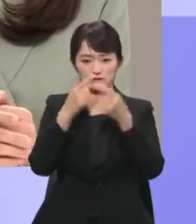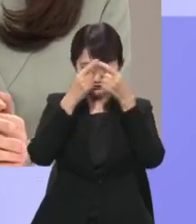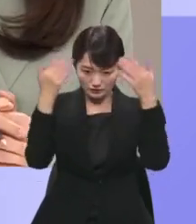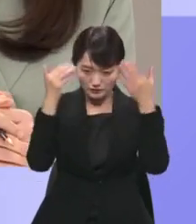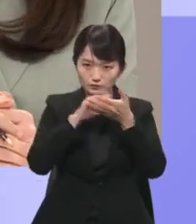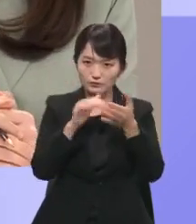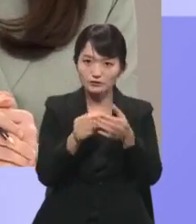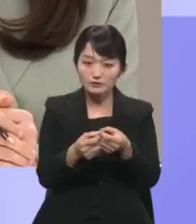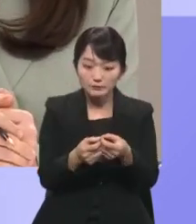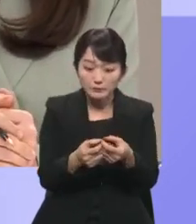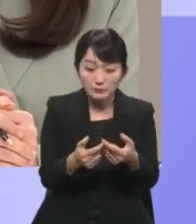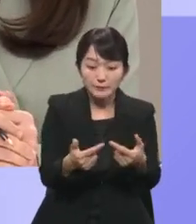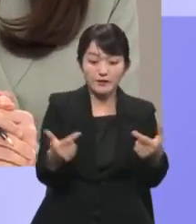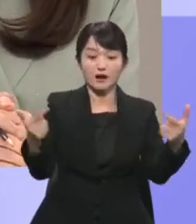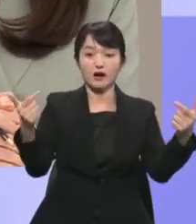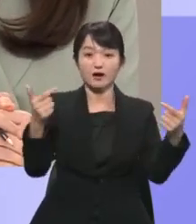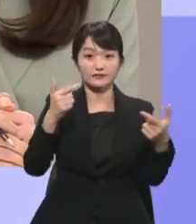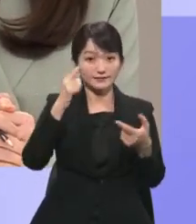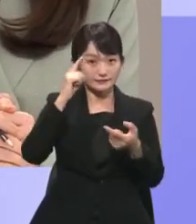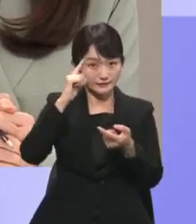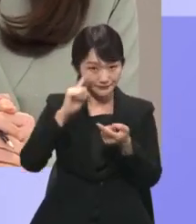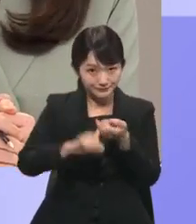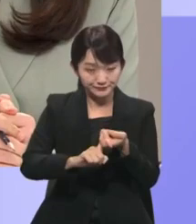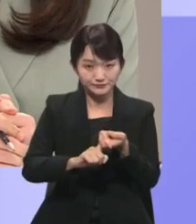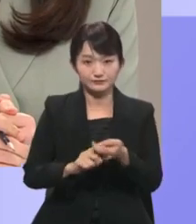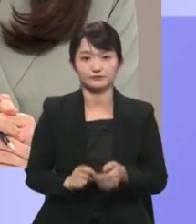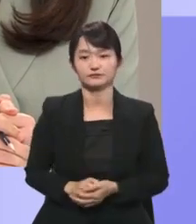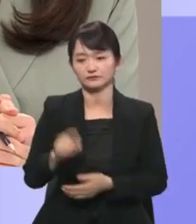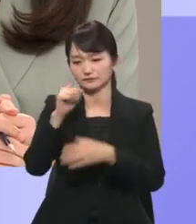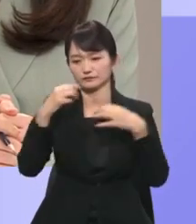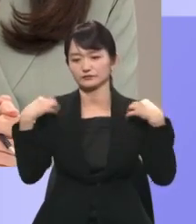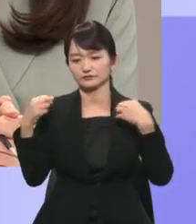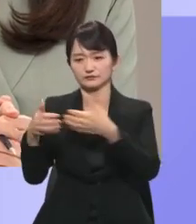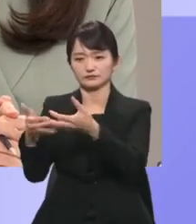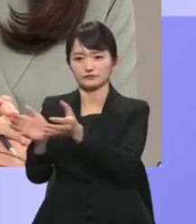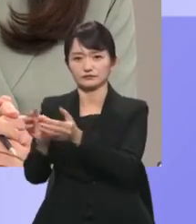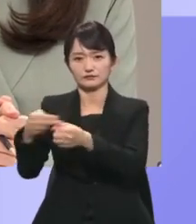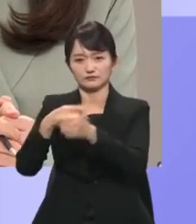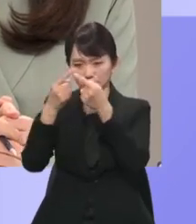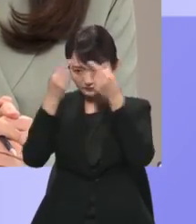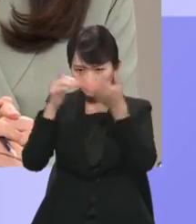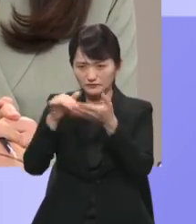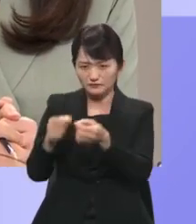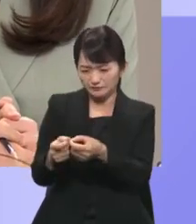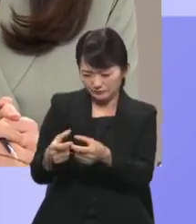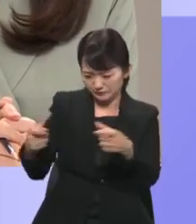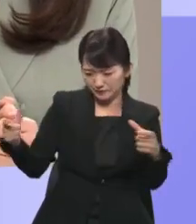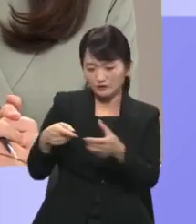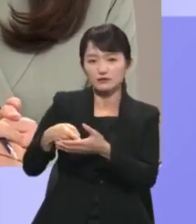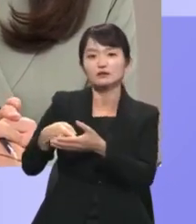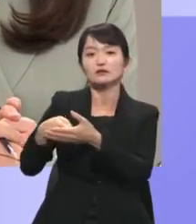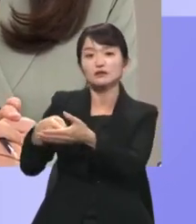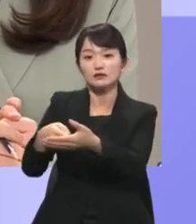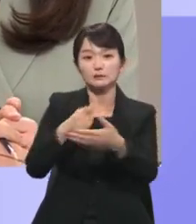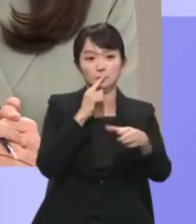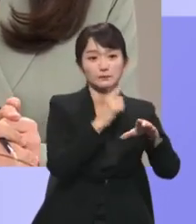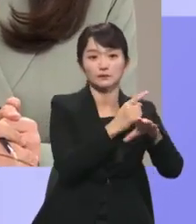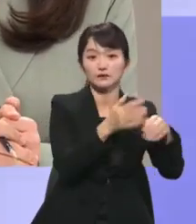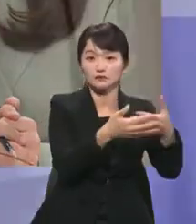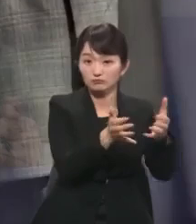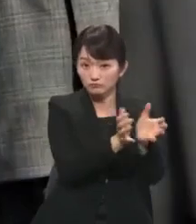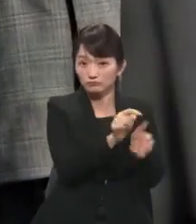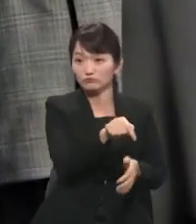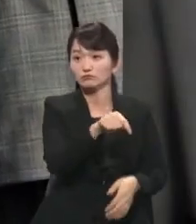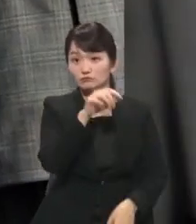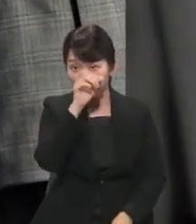이제 뜨거운 감자로 떠올랐 아아 그러니까 정부 여당에서는 의대 정원을 확대 추진하고 있고 민주당도